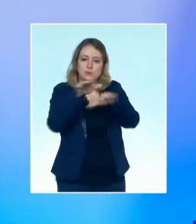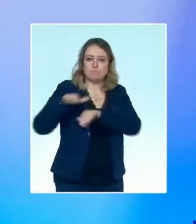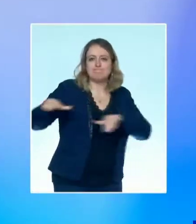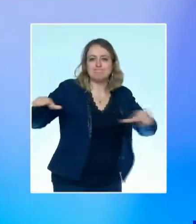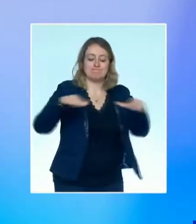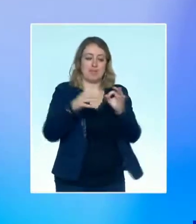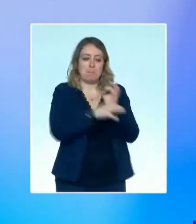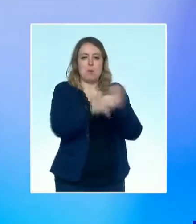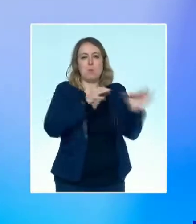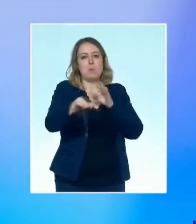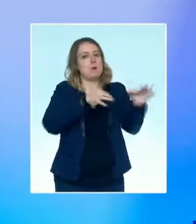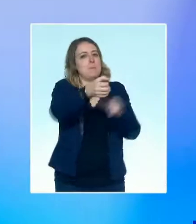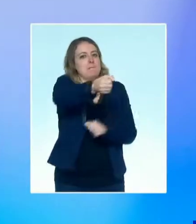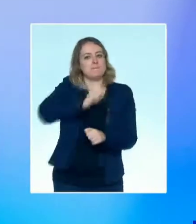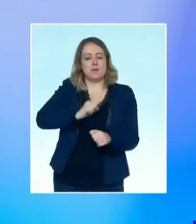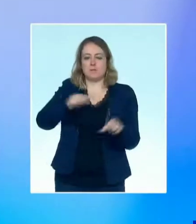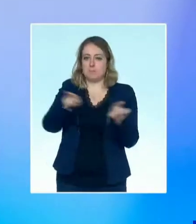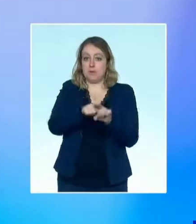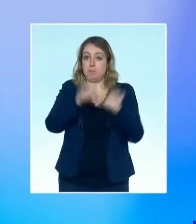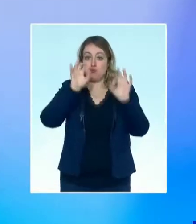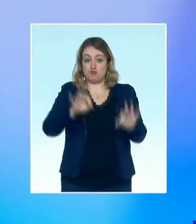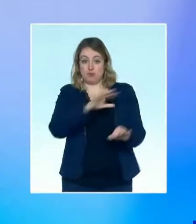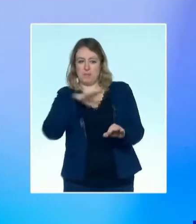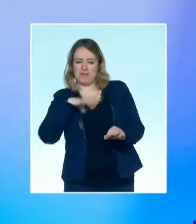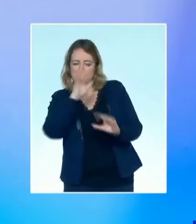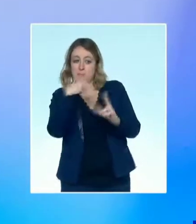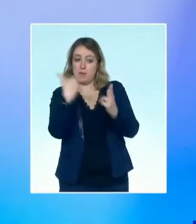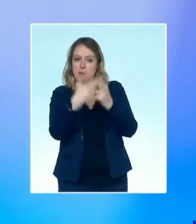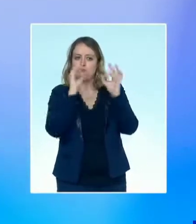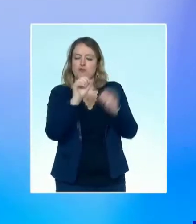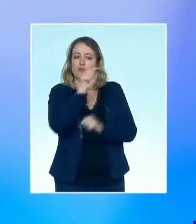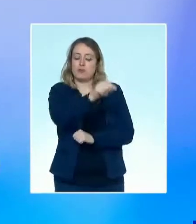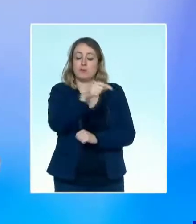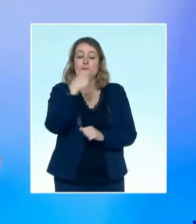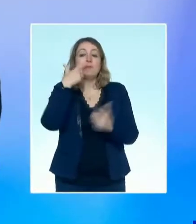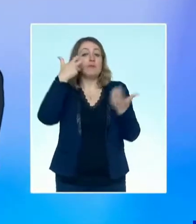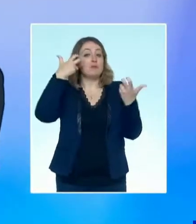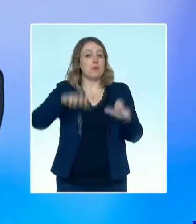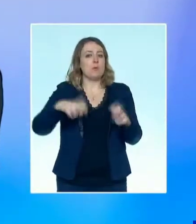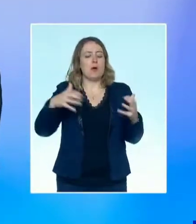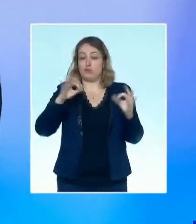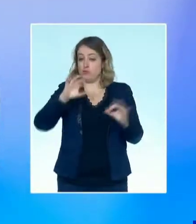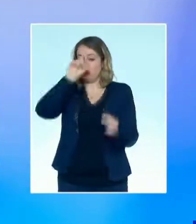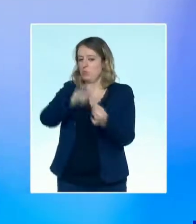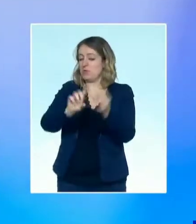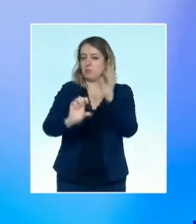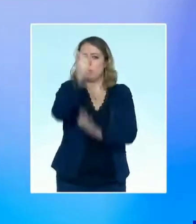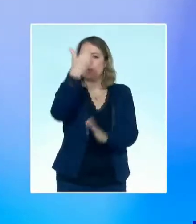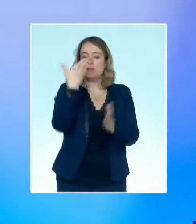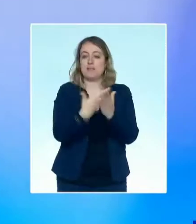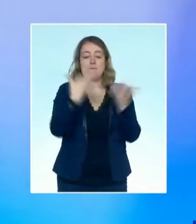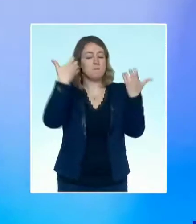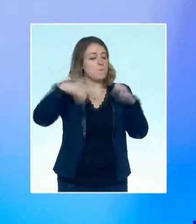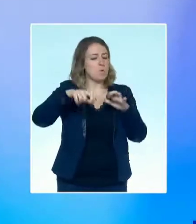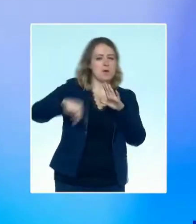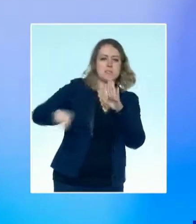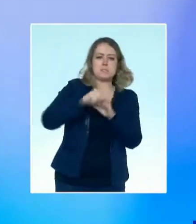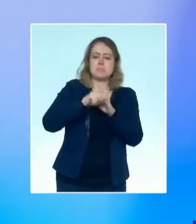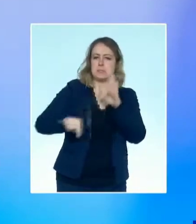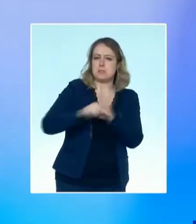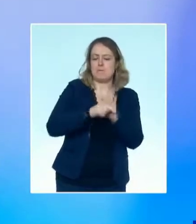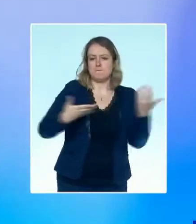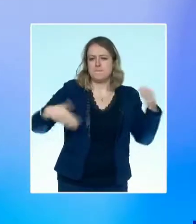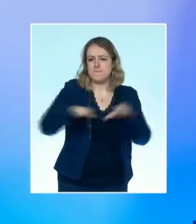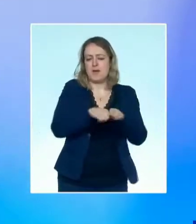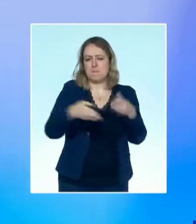masque... Juste ah, c'est quand tu as dit connard, Foxy. C'est toi qui as dit connard ou c'est moi notre objectif, c'est j'ai dû autoriser le message. Parce que connard, apparemment,